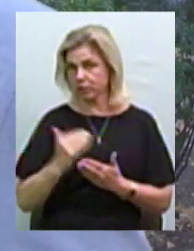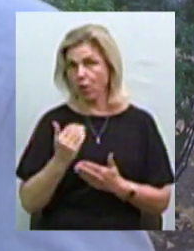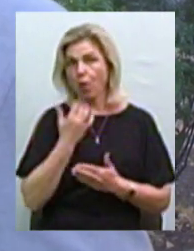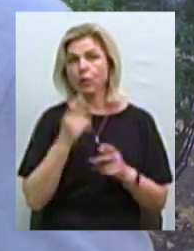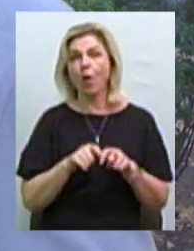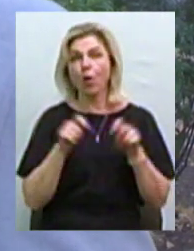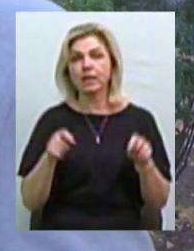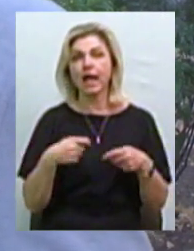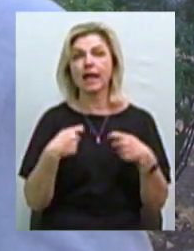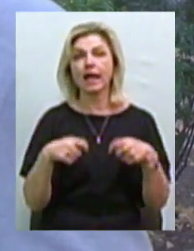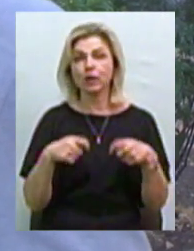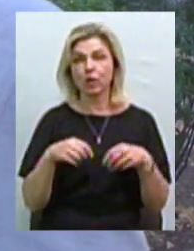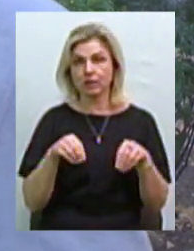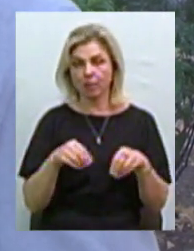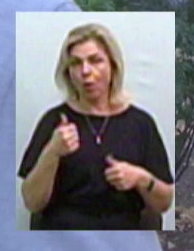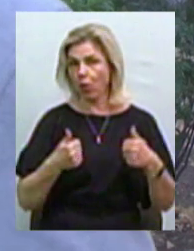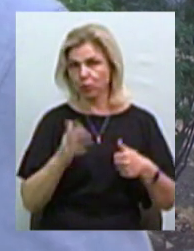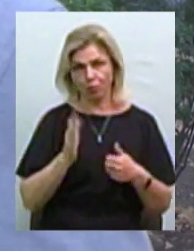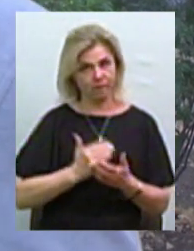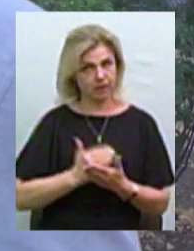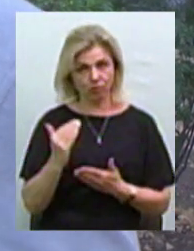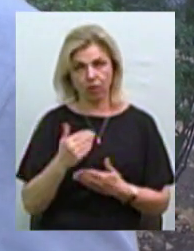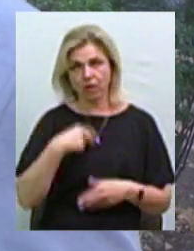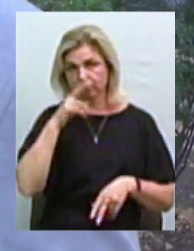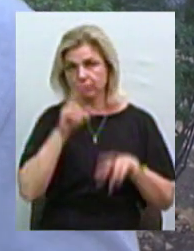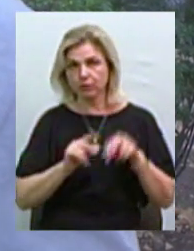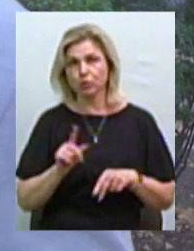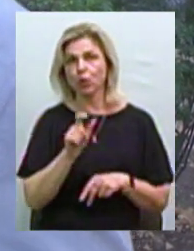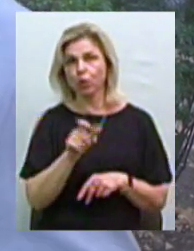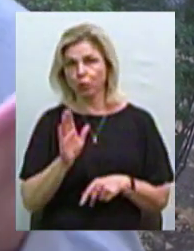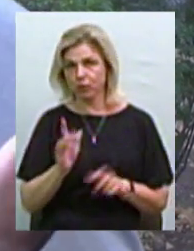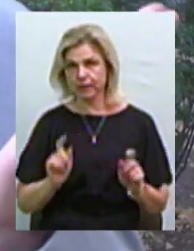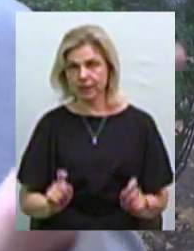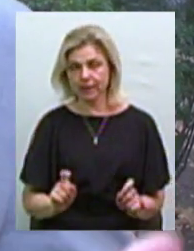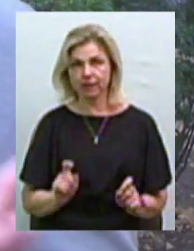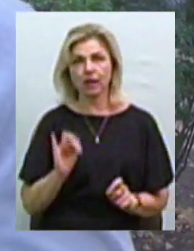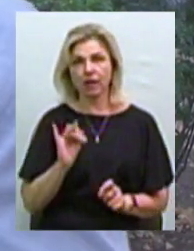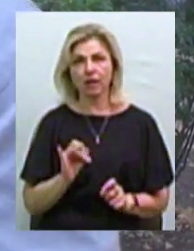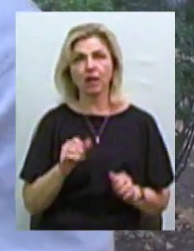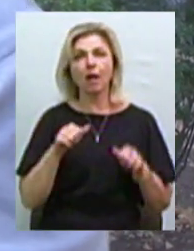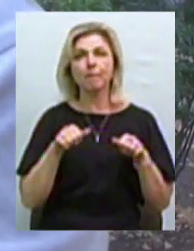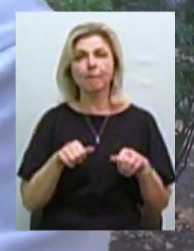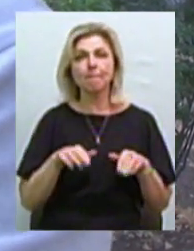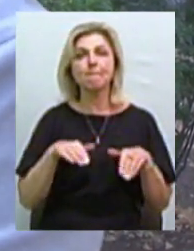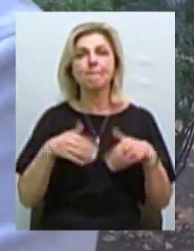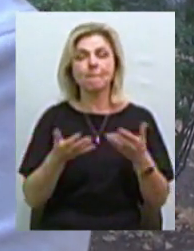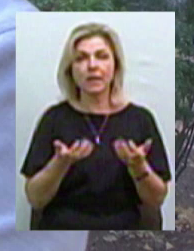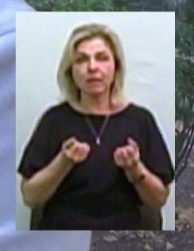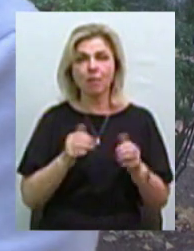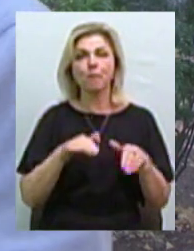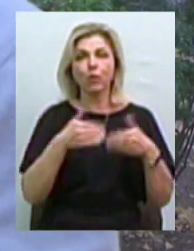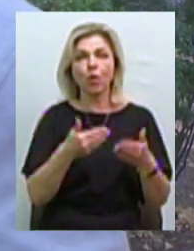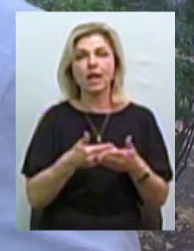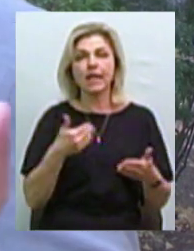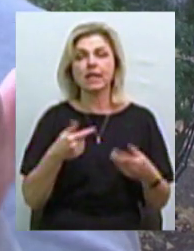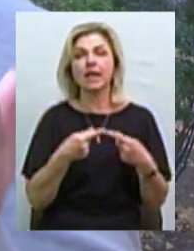землі, конкуренція буде висока. І я маю сподівання, що люди будуть сидіти і приймати пропозиції від різних